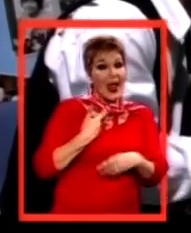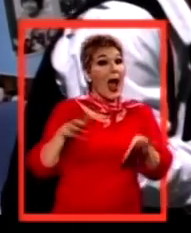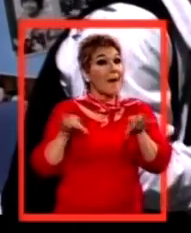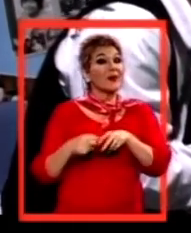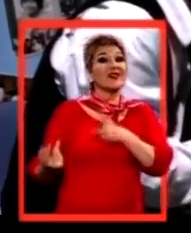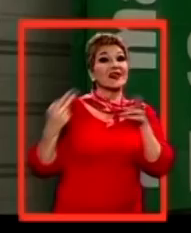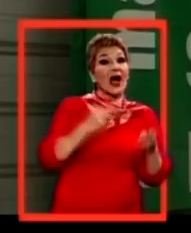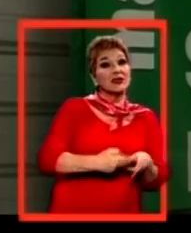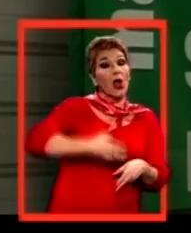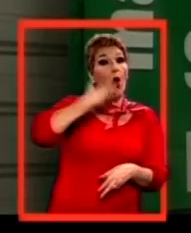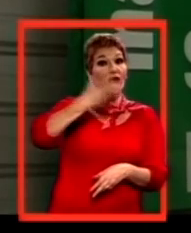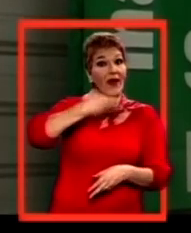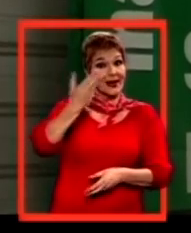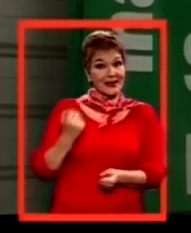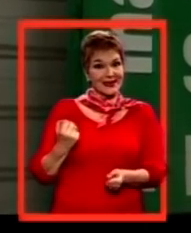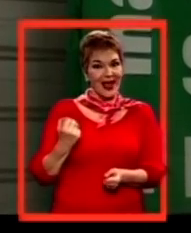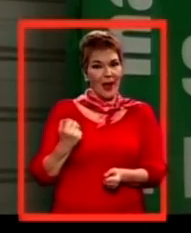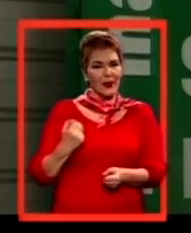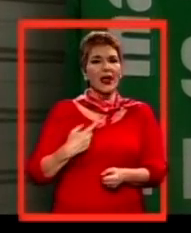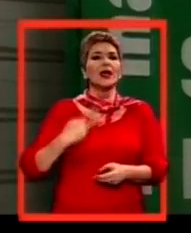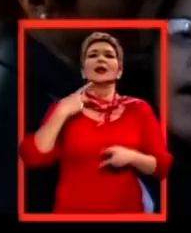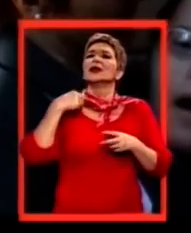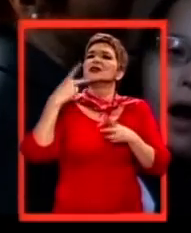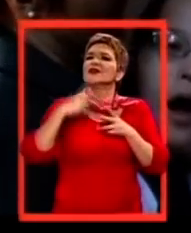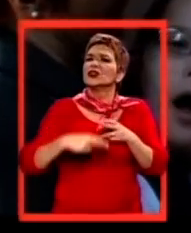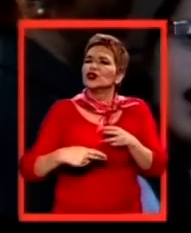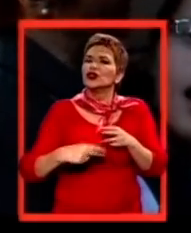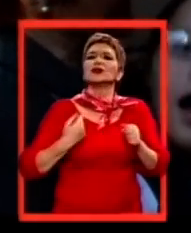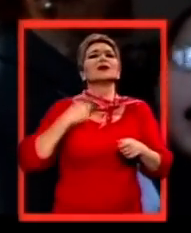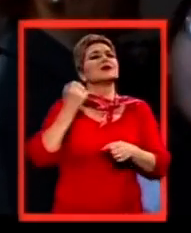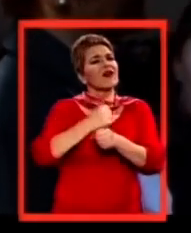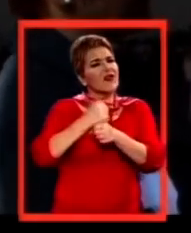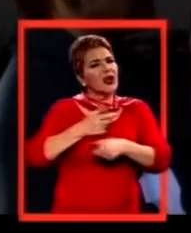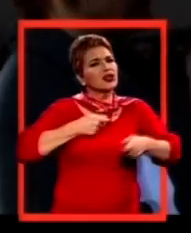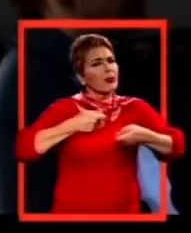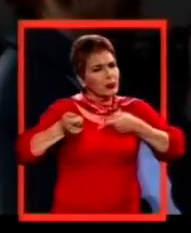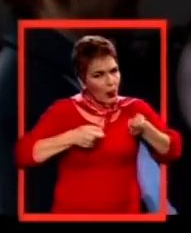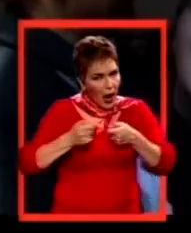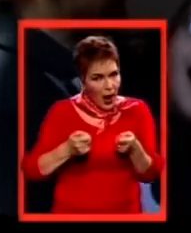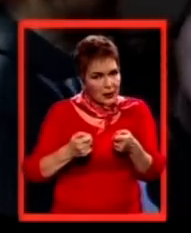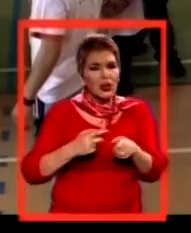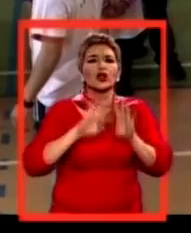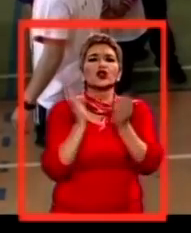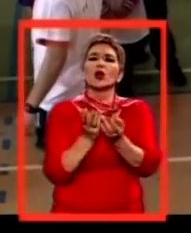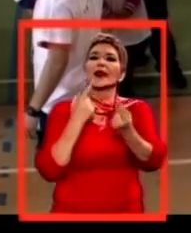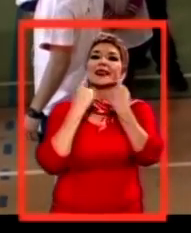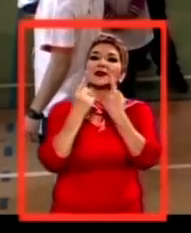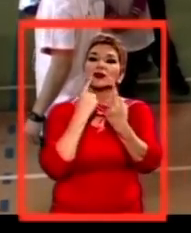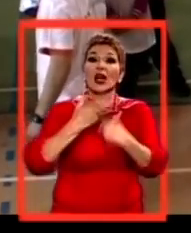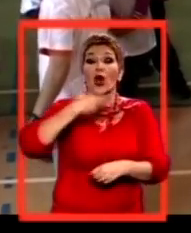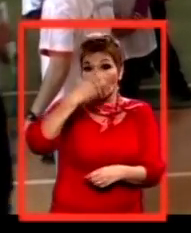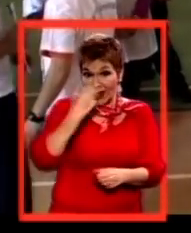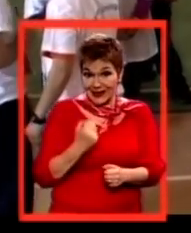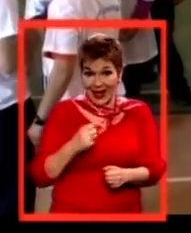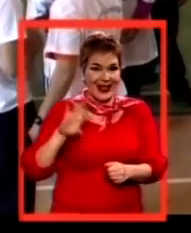la conferințe. Concluziile conferinței vor fi publice. Dar împreună cu dumneavoastră am participat